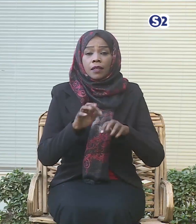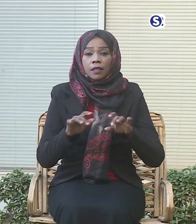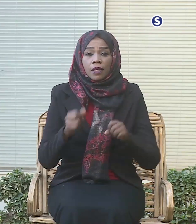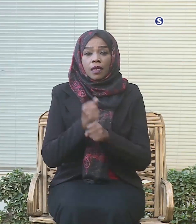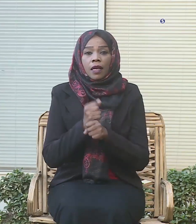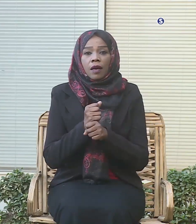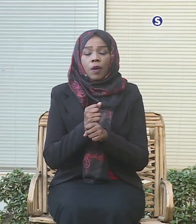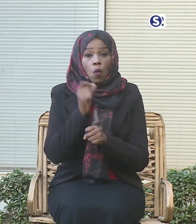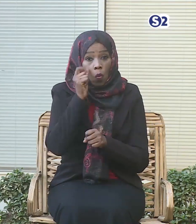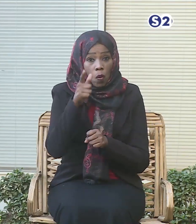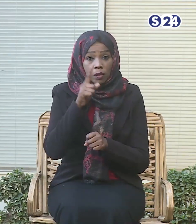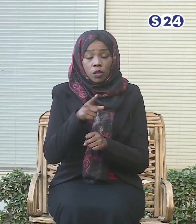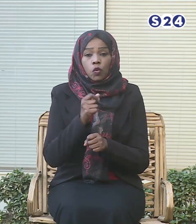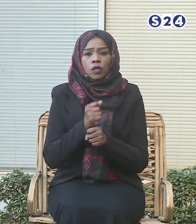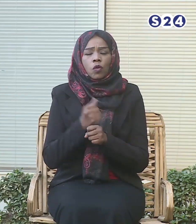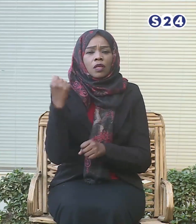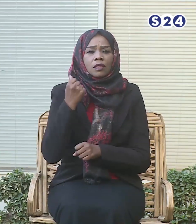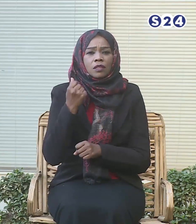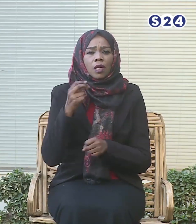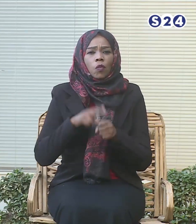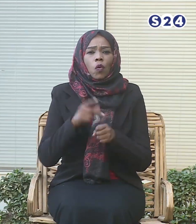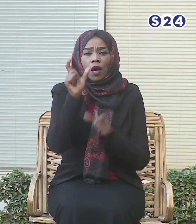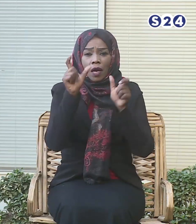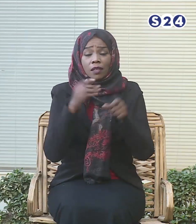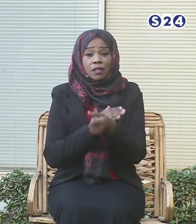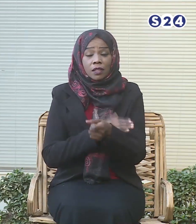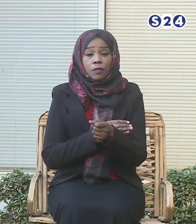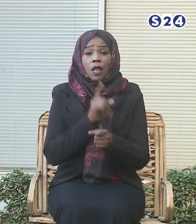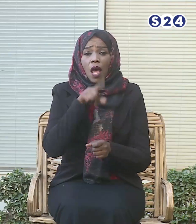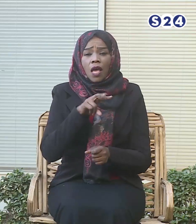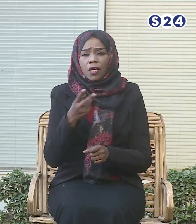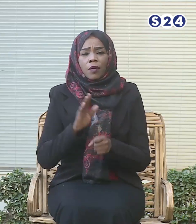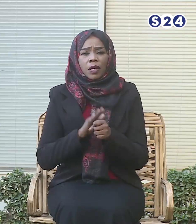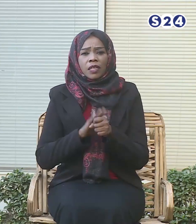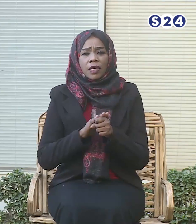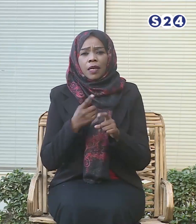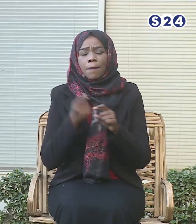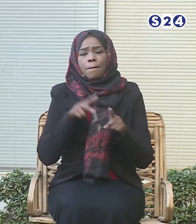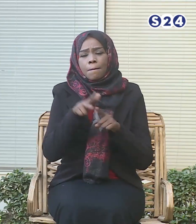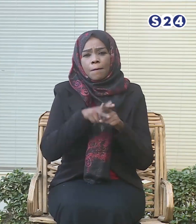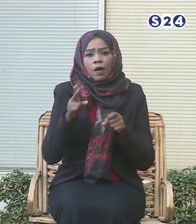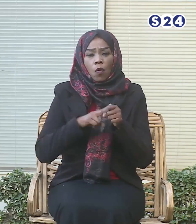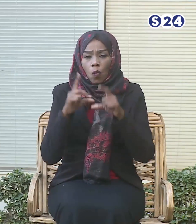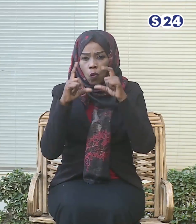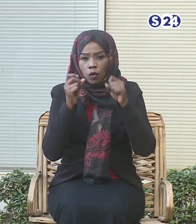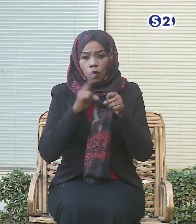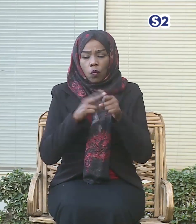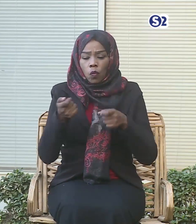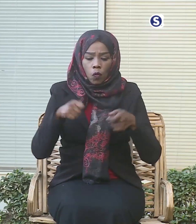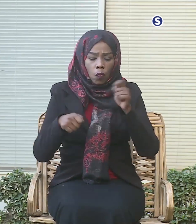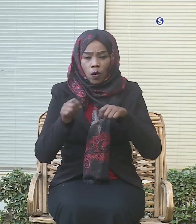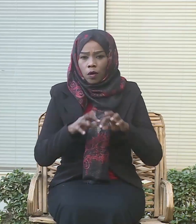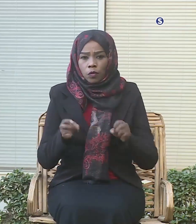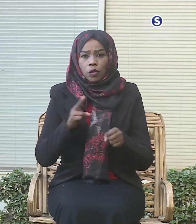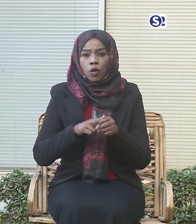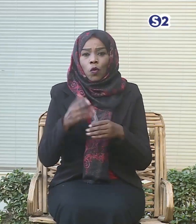أنه الحاجة متعوب عليها، وأنه أيام ممكن تكون كانت من التدريب وكمان التصوير وكمان المونتاج، وأكيد لازم المخرج حيكون